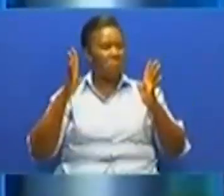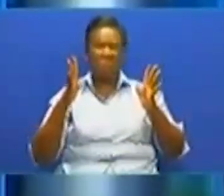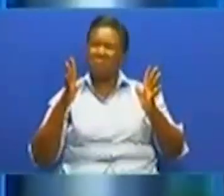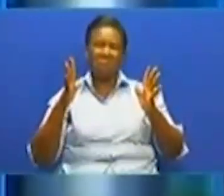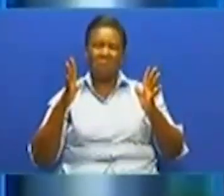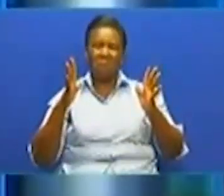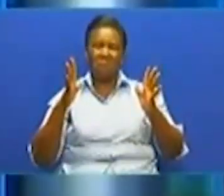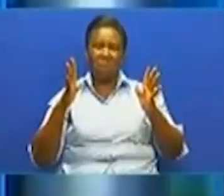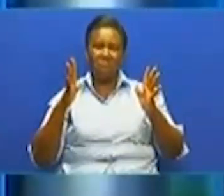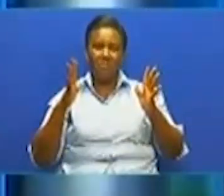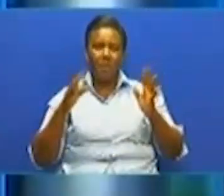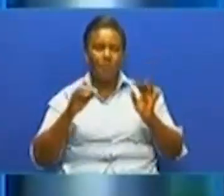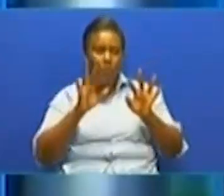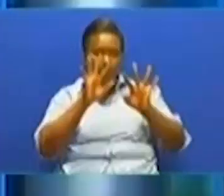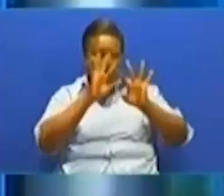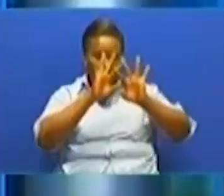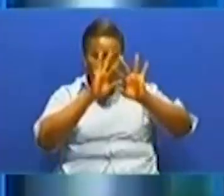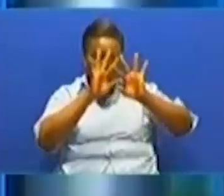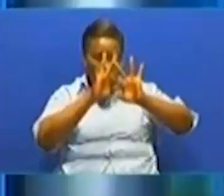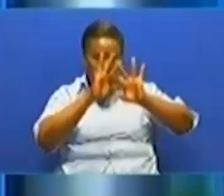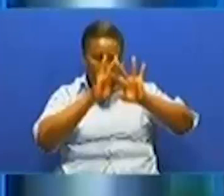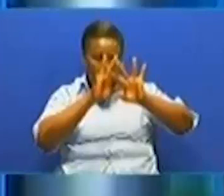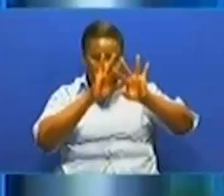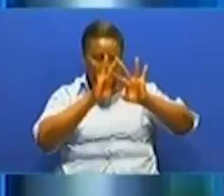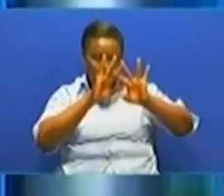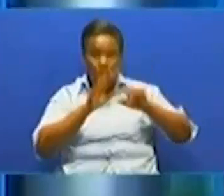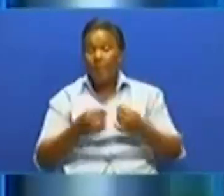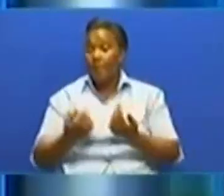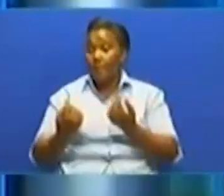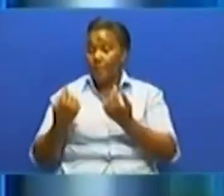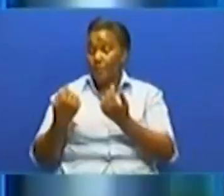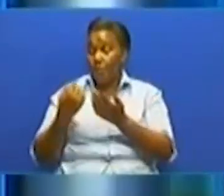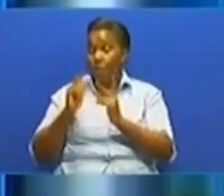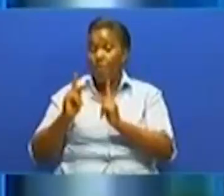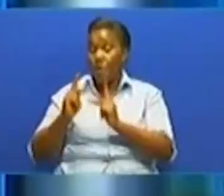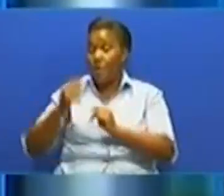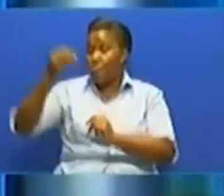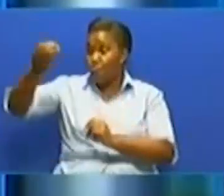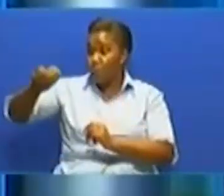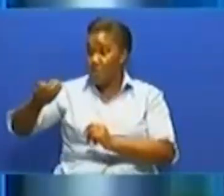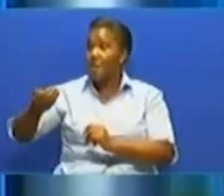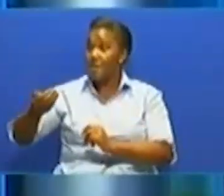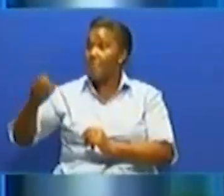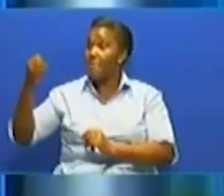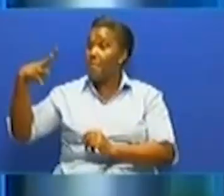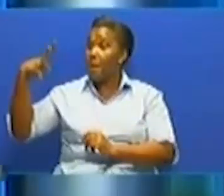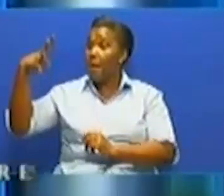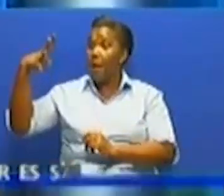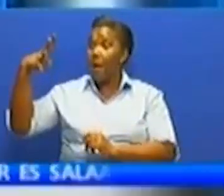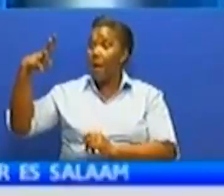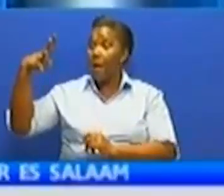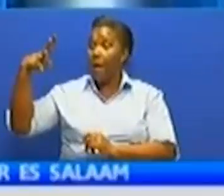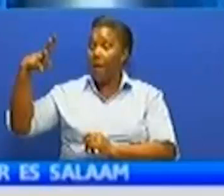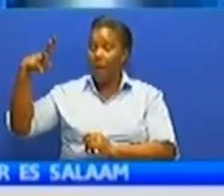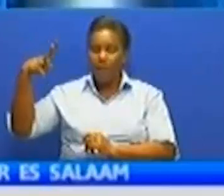sana. Mm. Na ukitoka nje utaona kabisa unang'aa. Mm. Sasa siku ya kupatwa, hata kama leo ni kupatwa